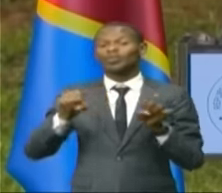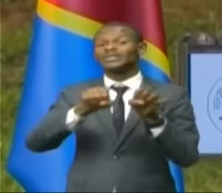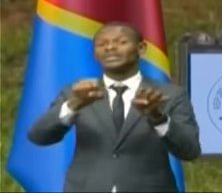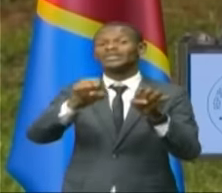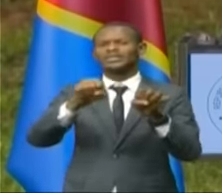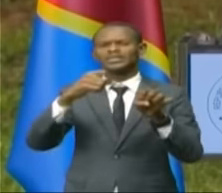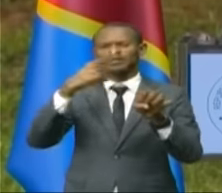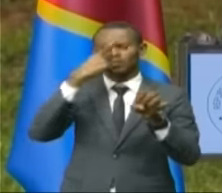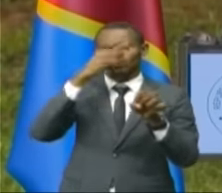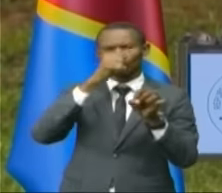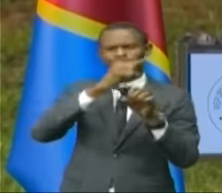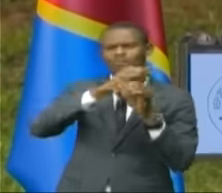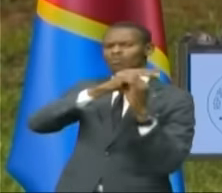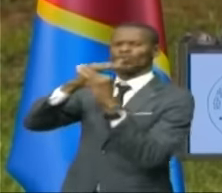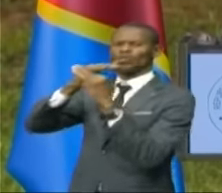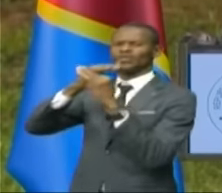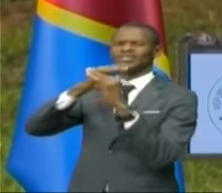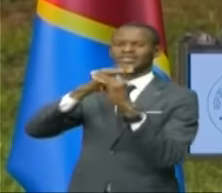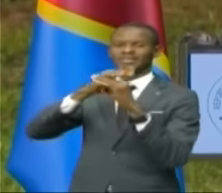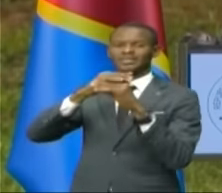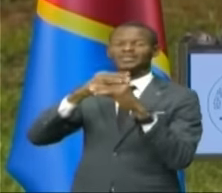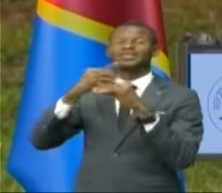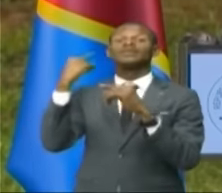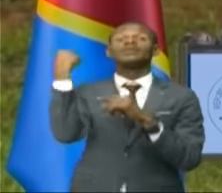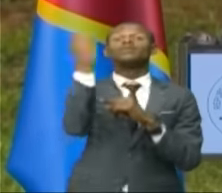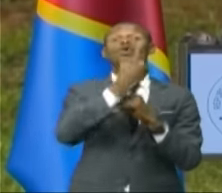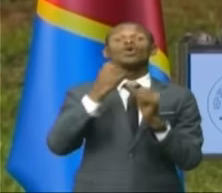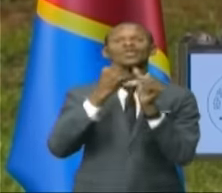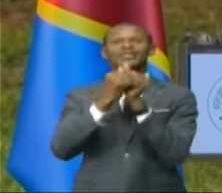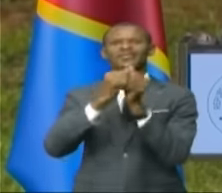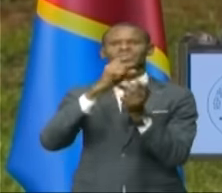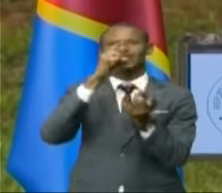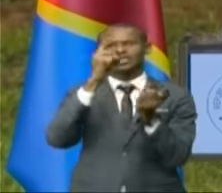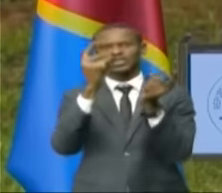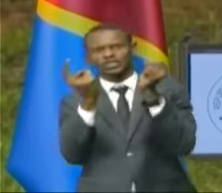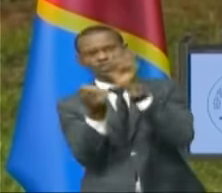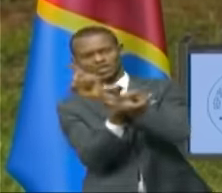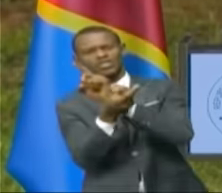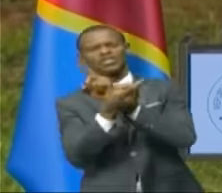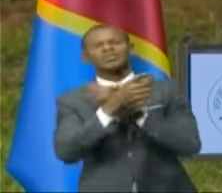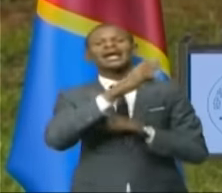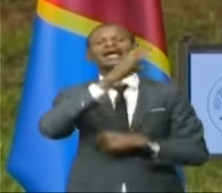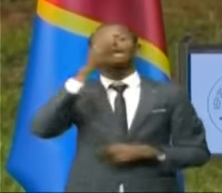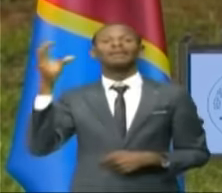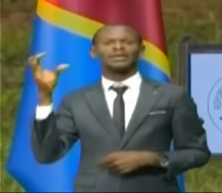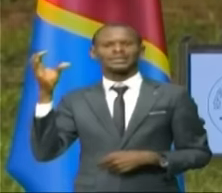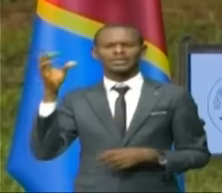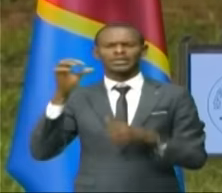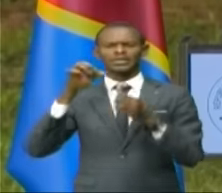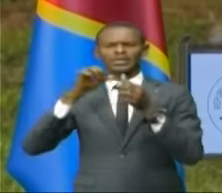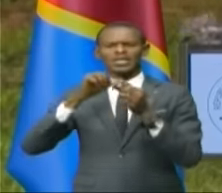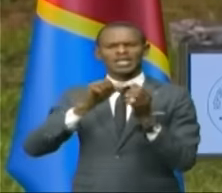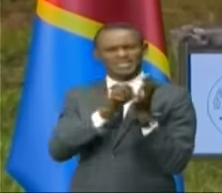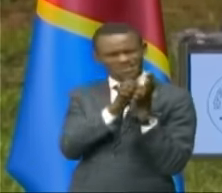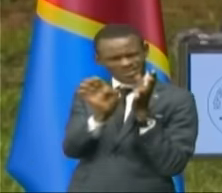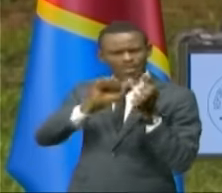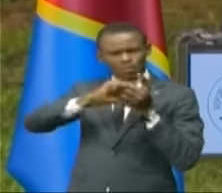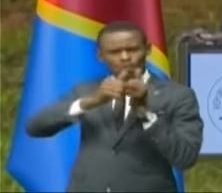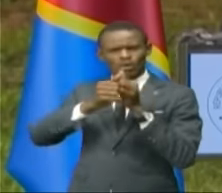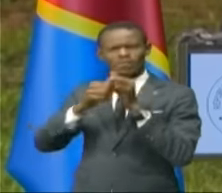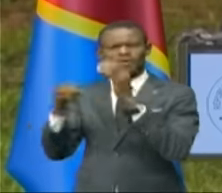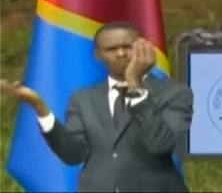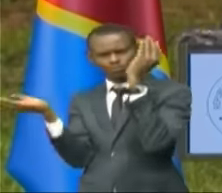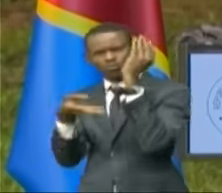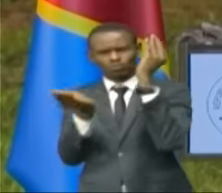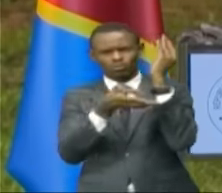changement climatique, la déforestation et la perte de la biodiversité. L'enjeu majeur consistait